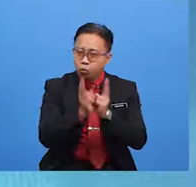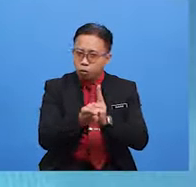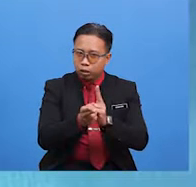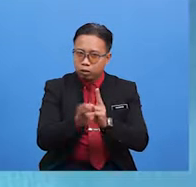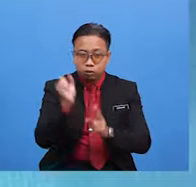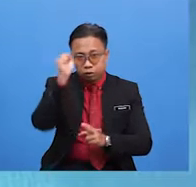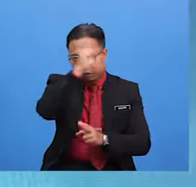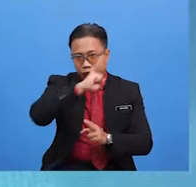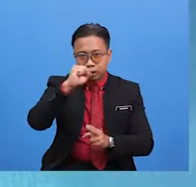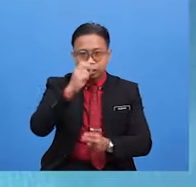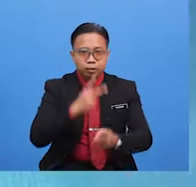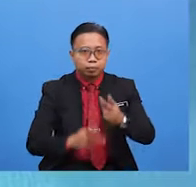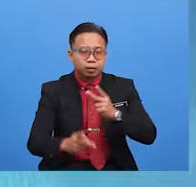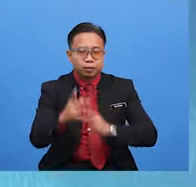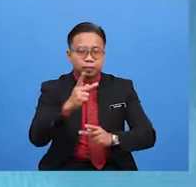kimia.